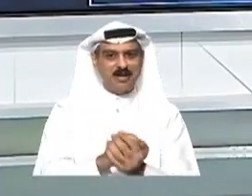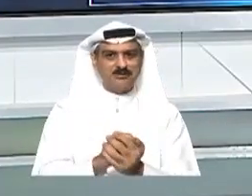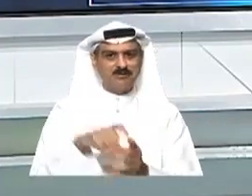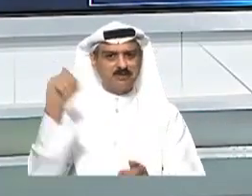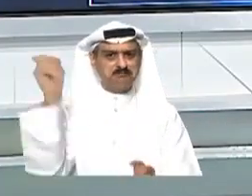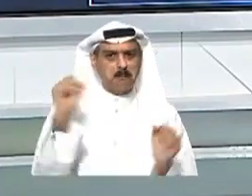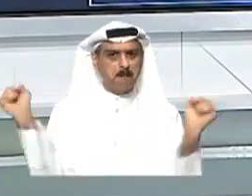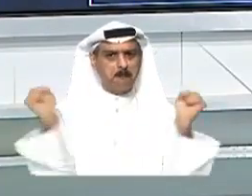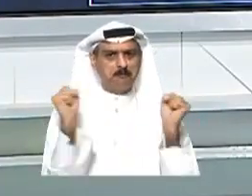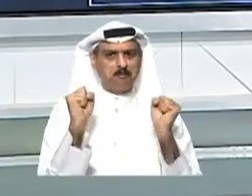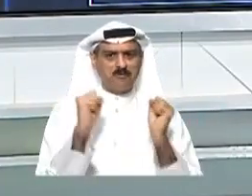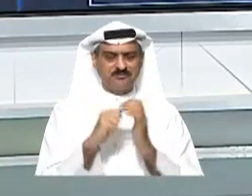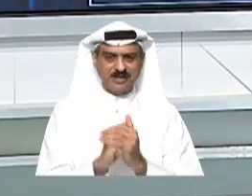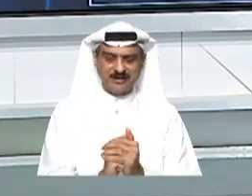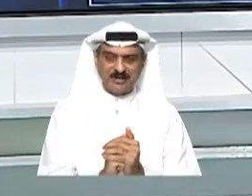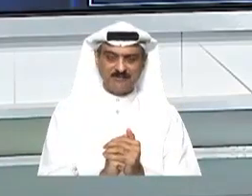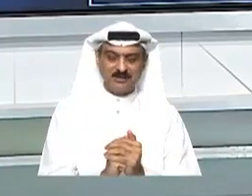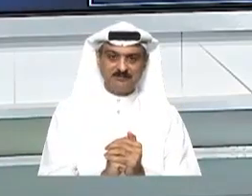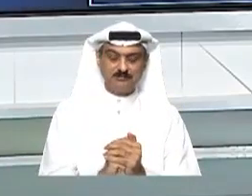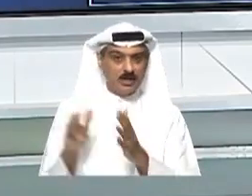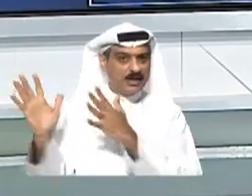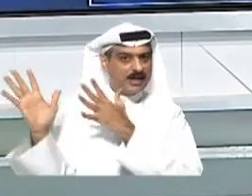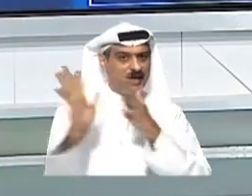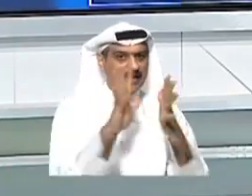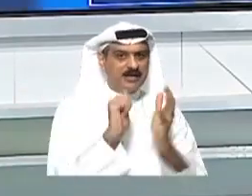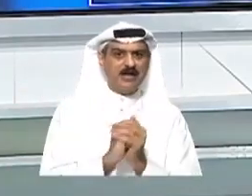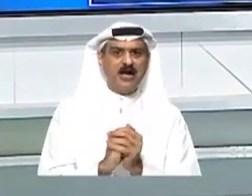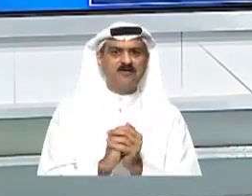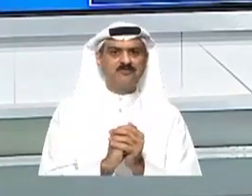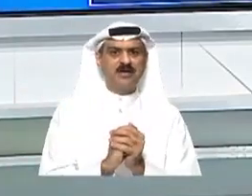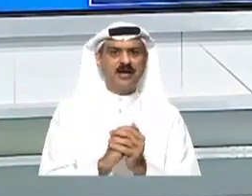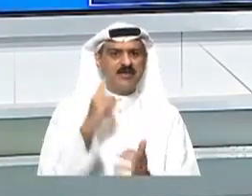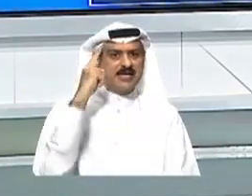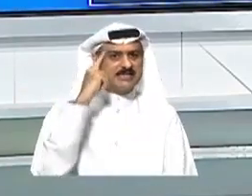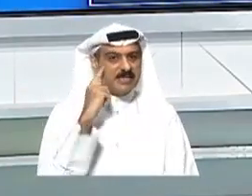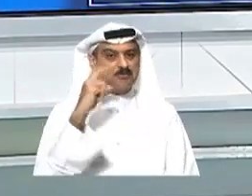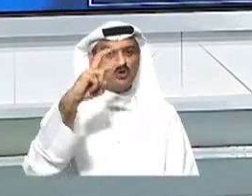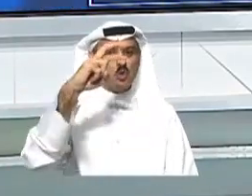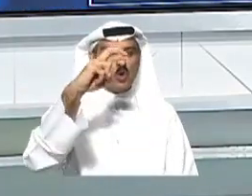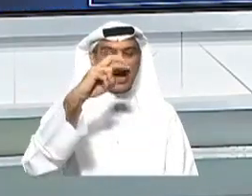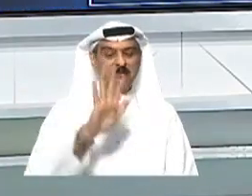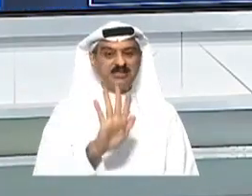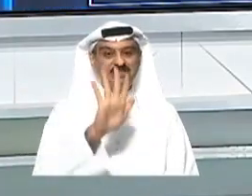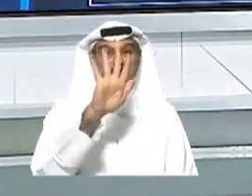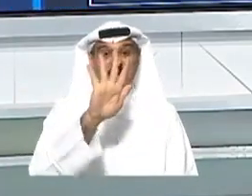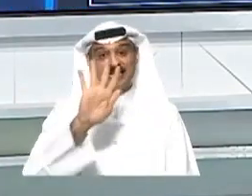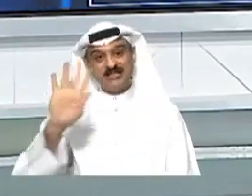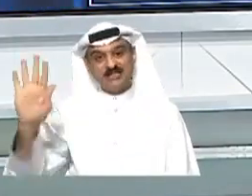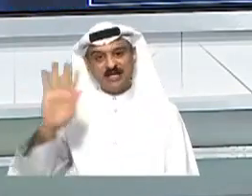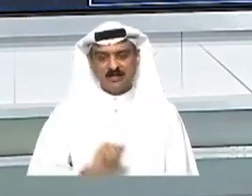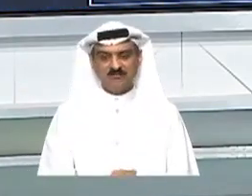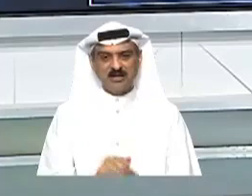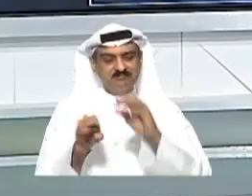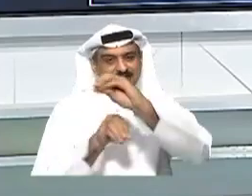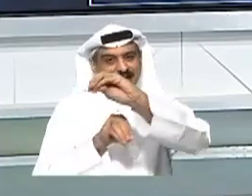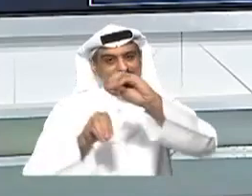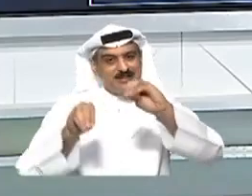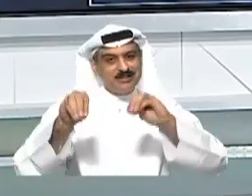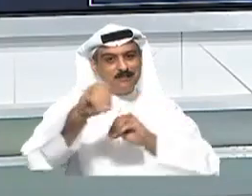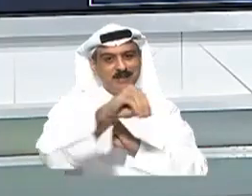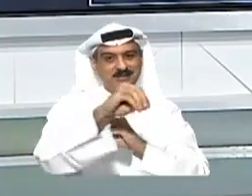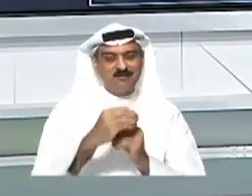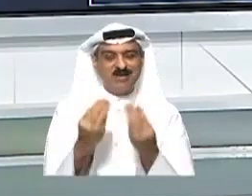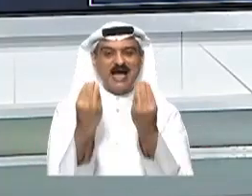المناطق. أما بالنسبة للرياح فالهواء راح يكون في يوم السبت والأحد شمالي شرقي إلى متقلب الاتجاه، خفيف